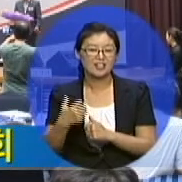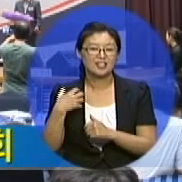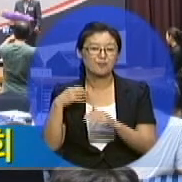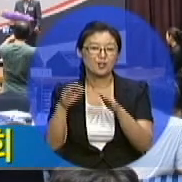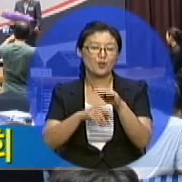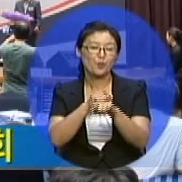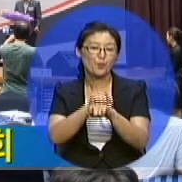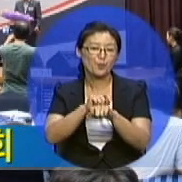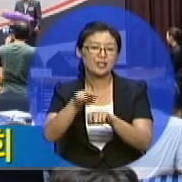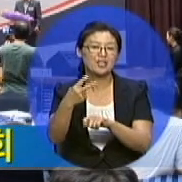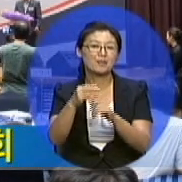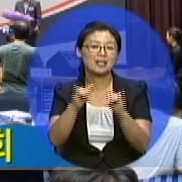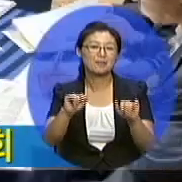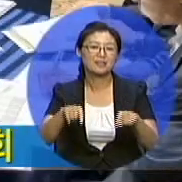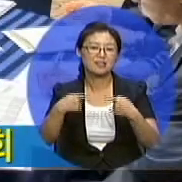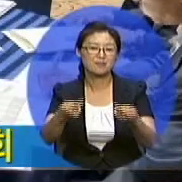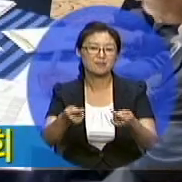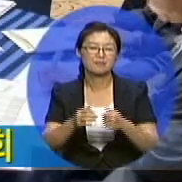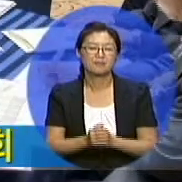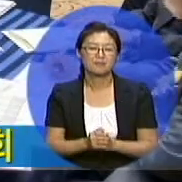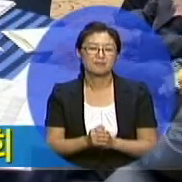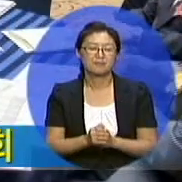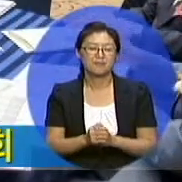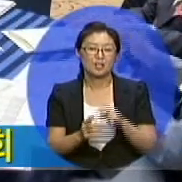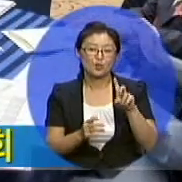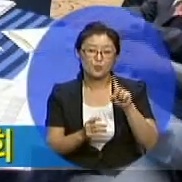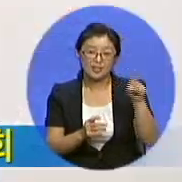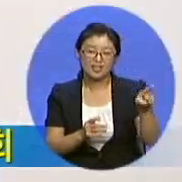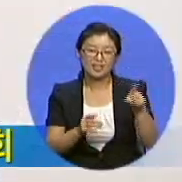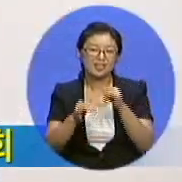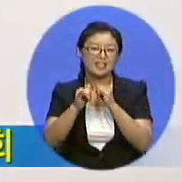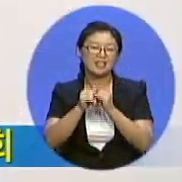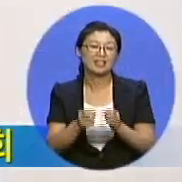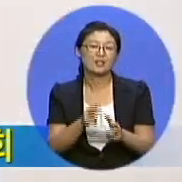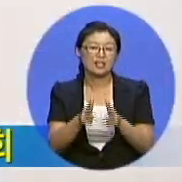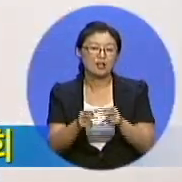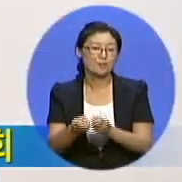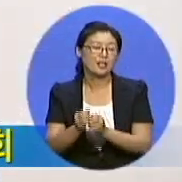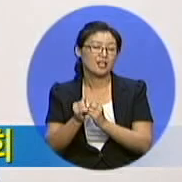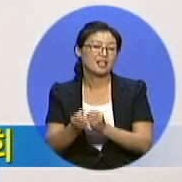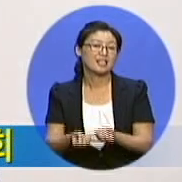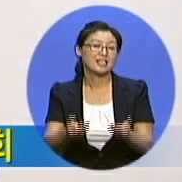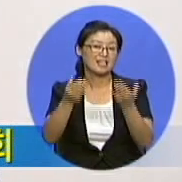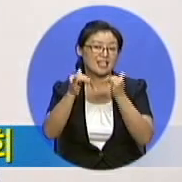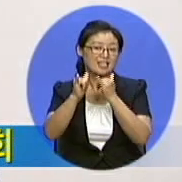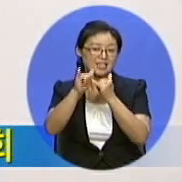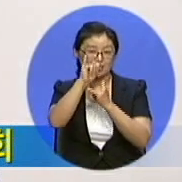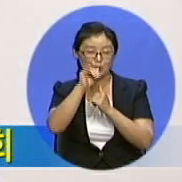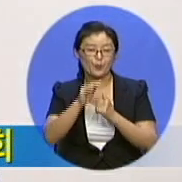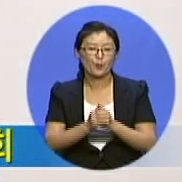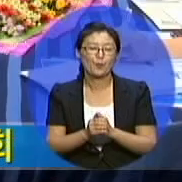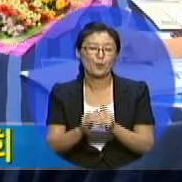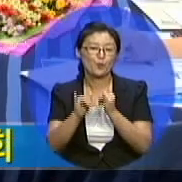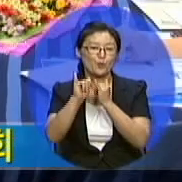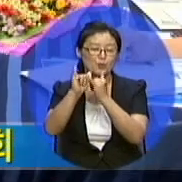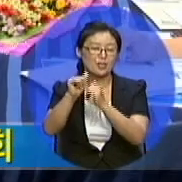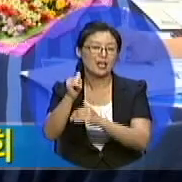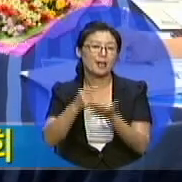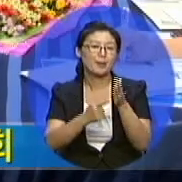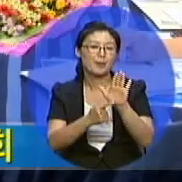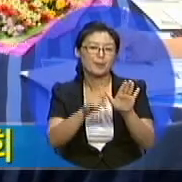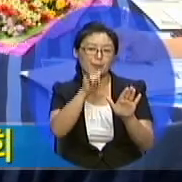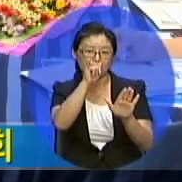공무원 200여 명이 참석한 이날 행사는 21개 사업의 시상식과 우수사례 발표, 새 정부의 지역정책발전 교육